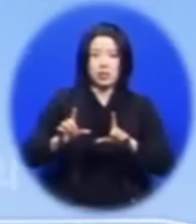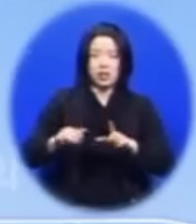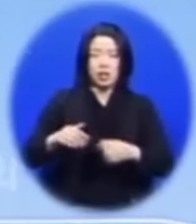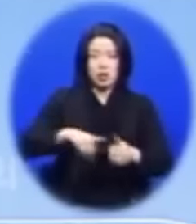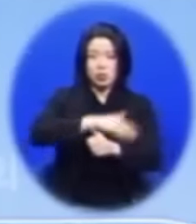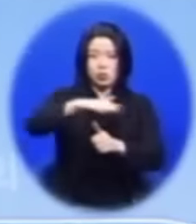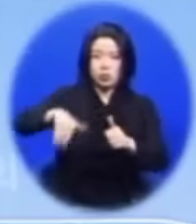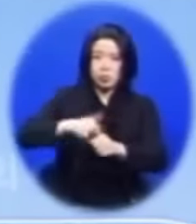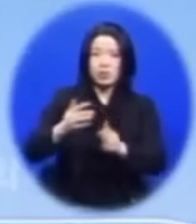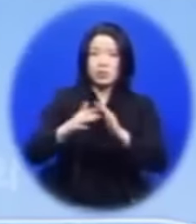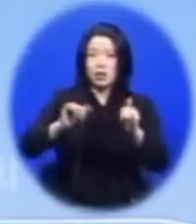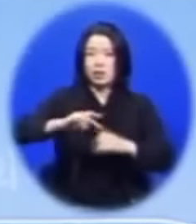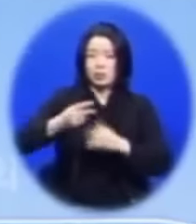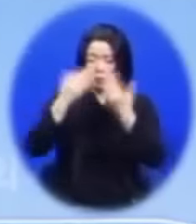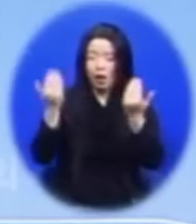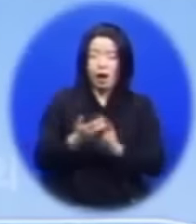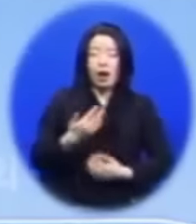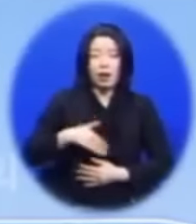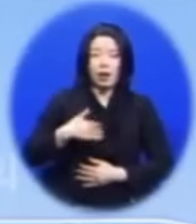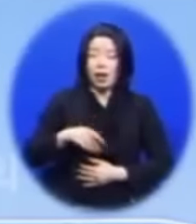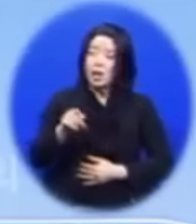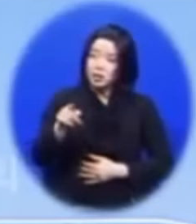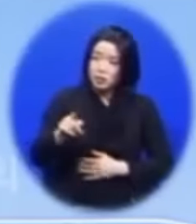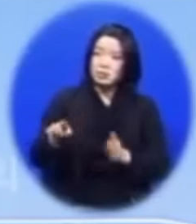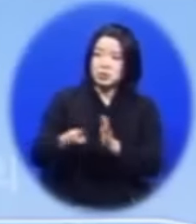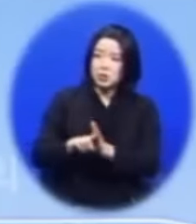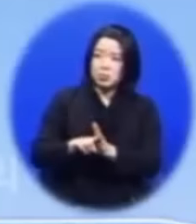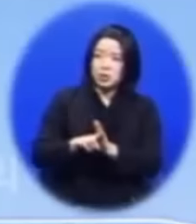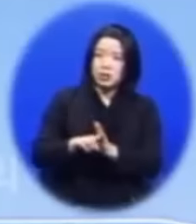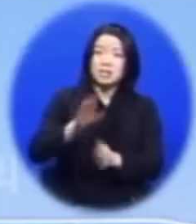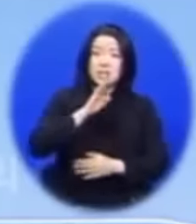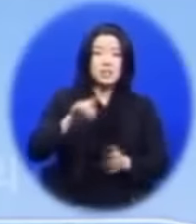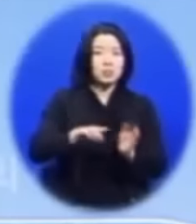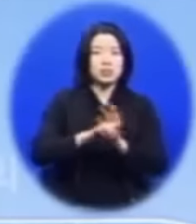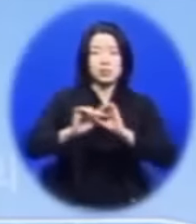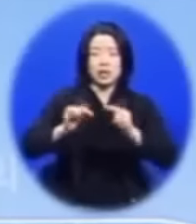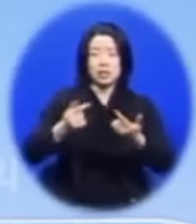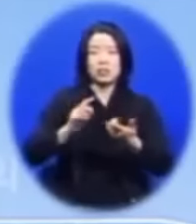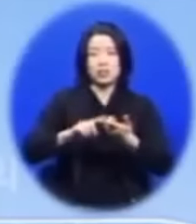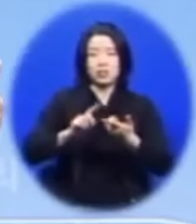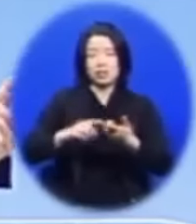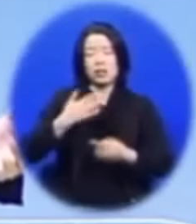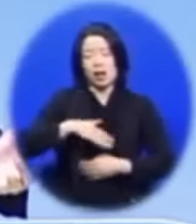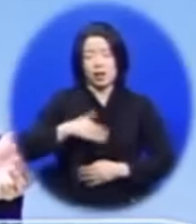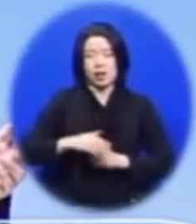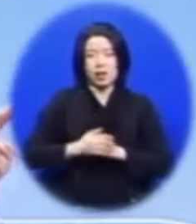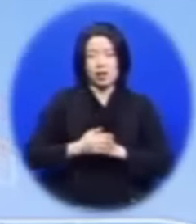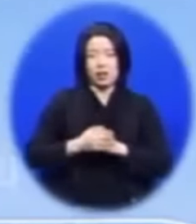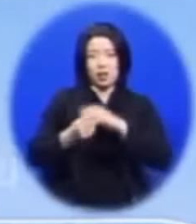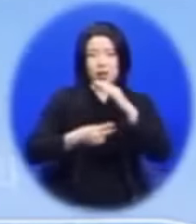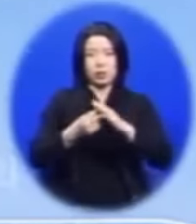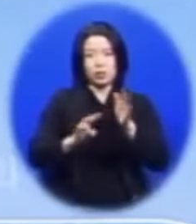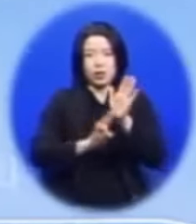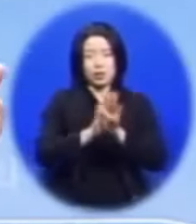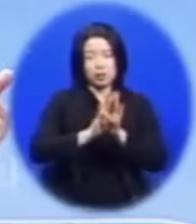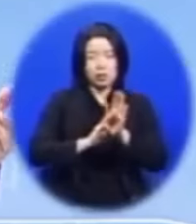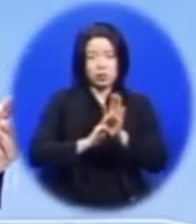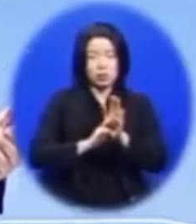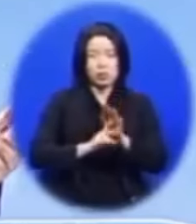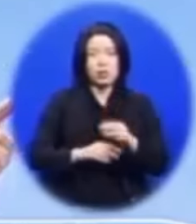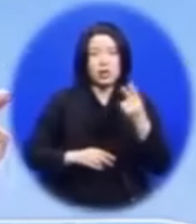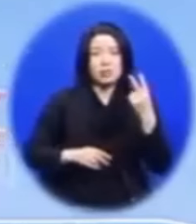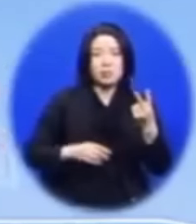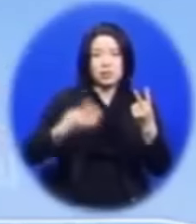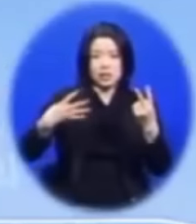주변 사람도 다 알아요 믿음이 그 믿음이 아닌 걸 요한계시록 2장 4절에 보면 에베소